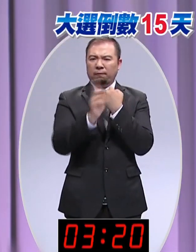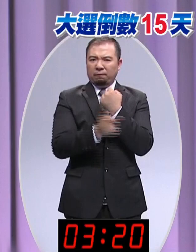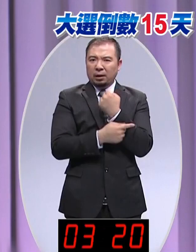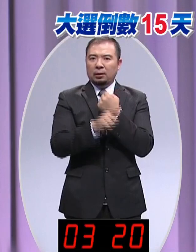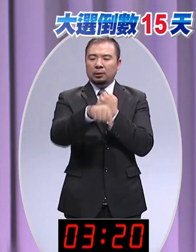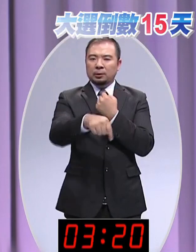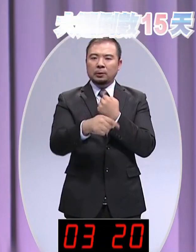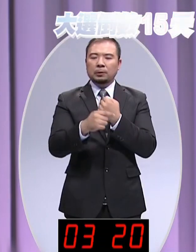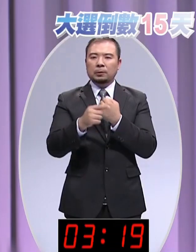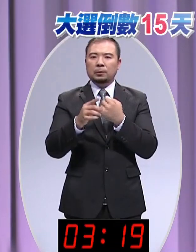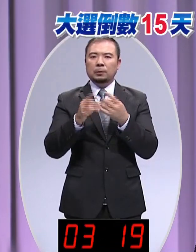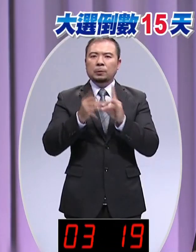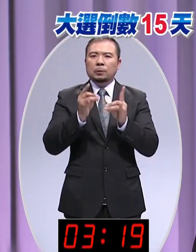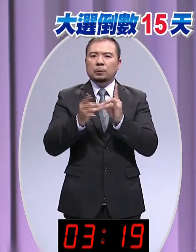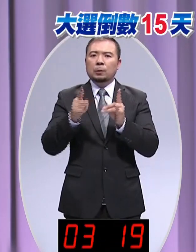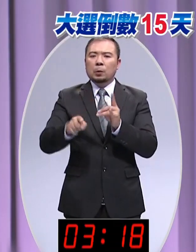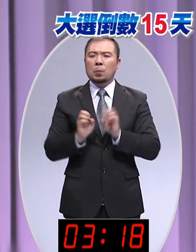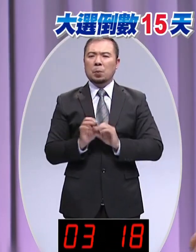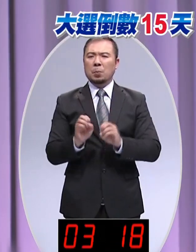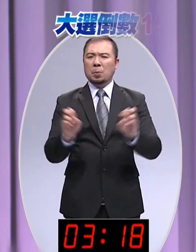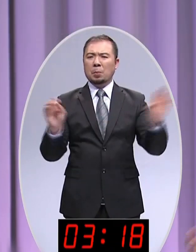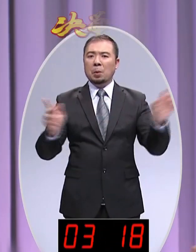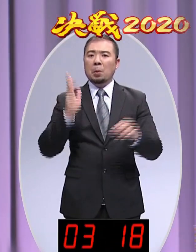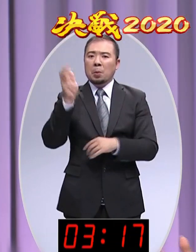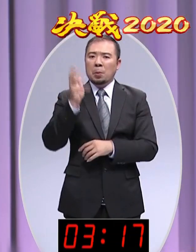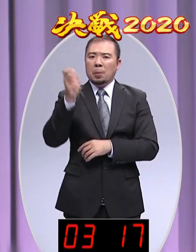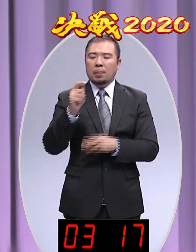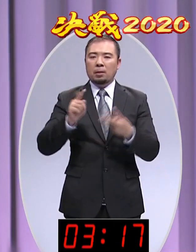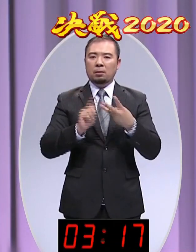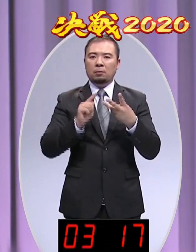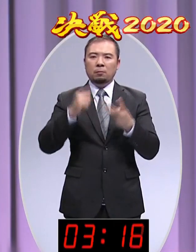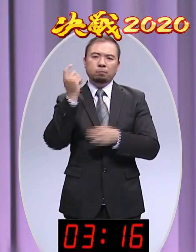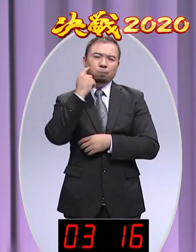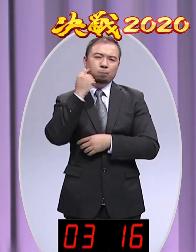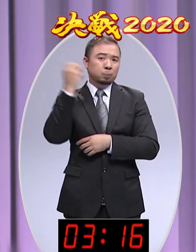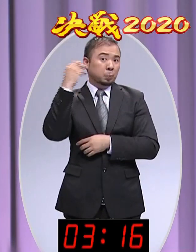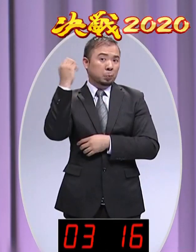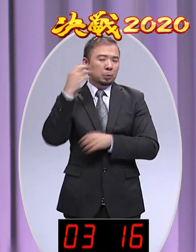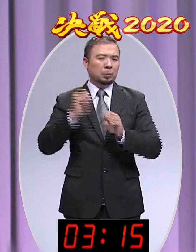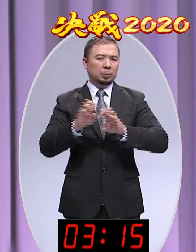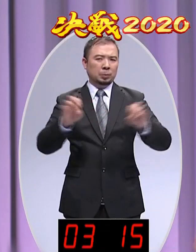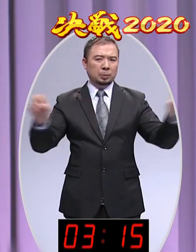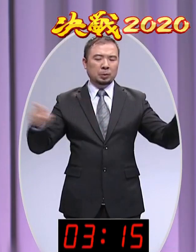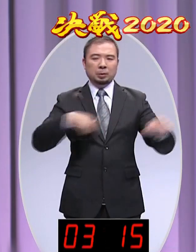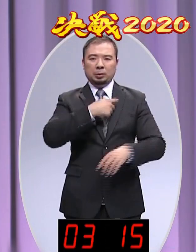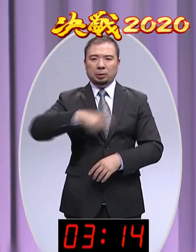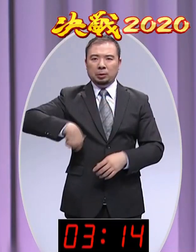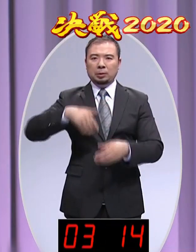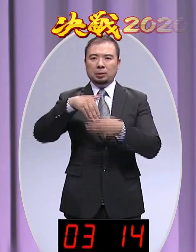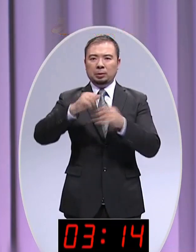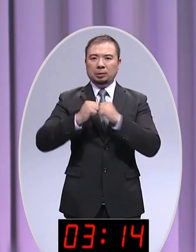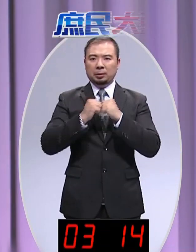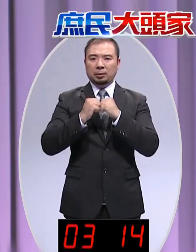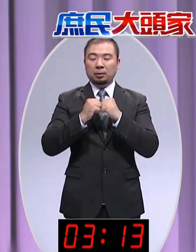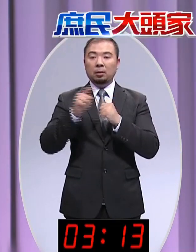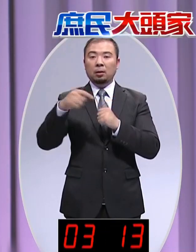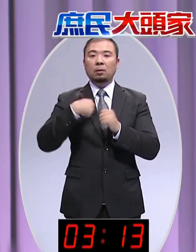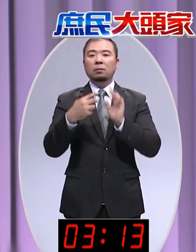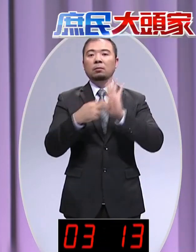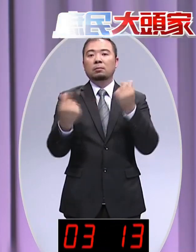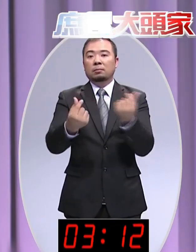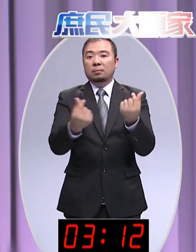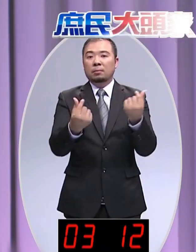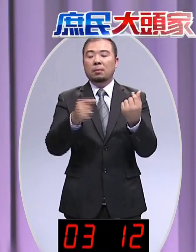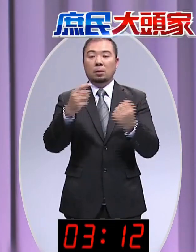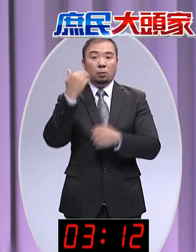说、破坏集会游行、散播假讯息、干扰选举等等。我举个例子来讲，只要符合法令，中